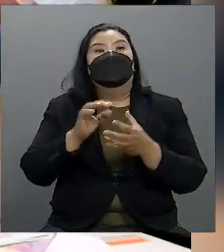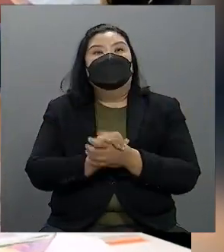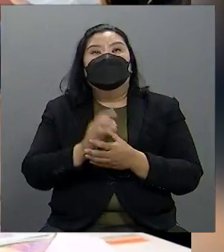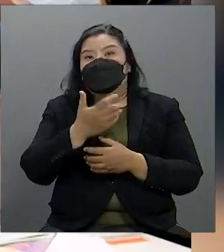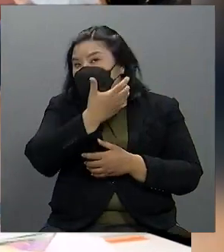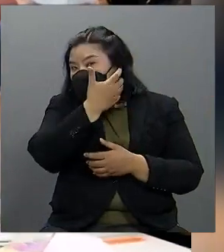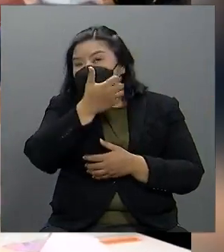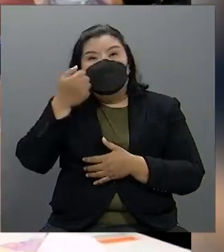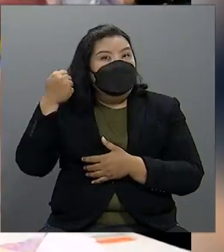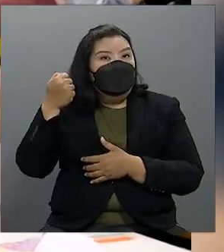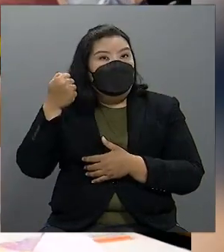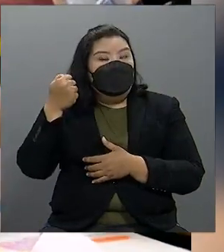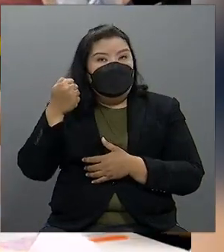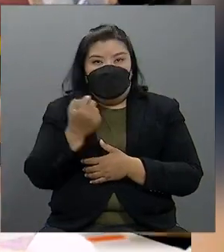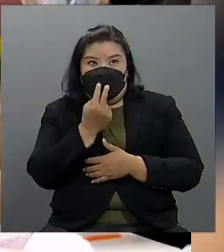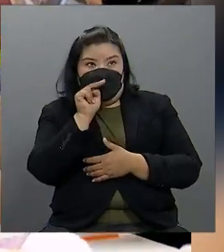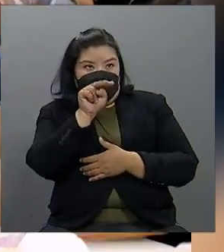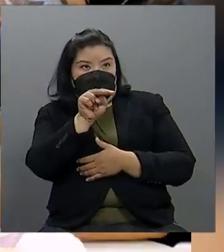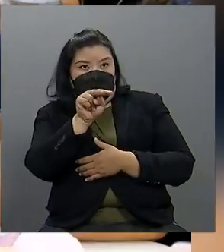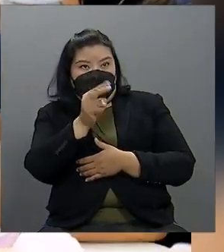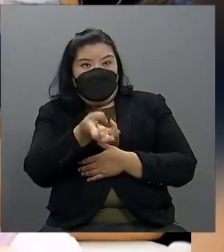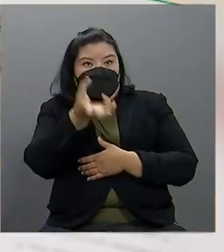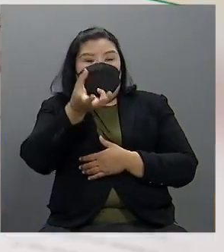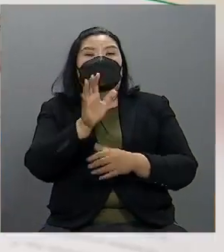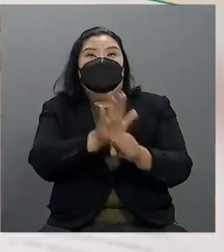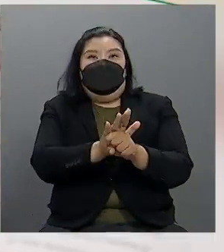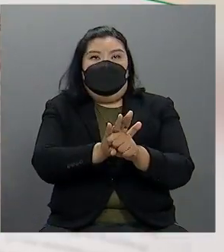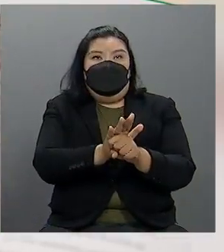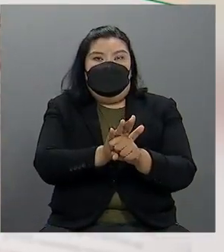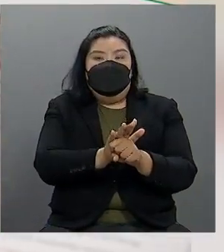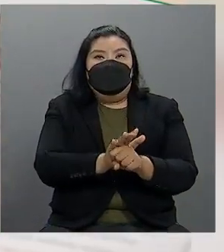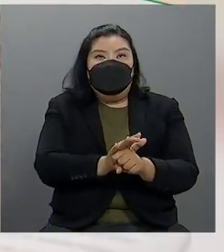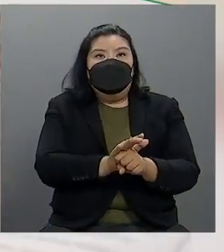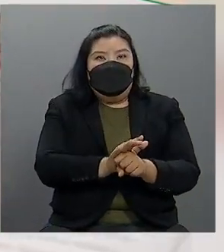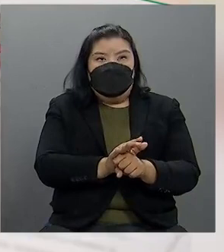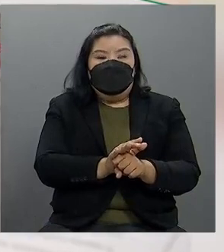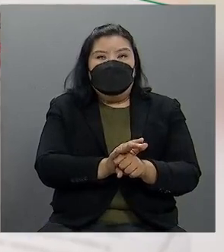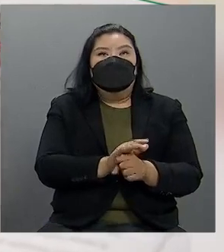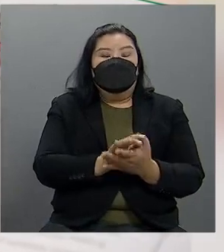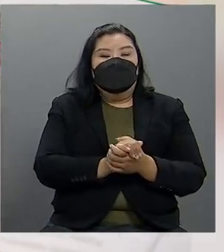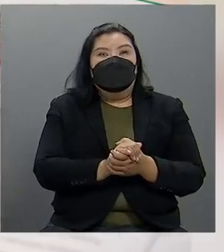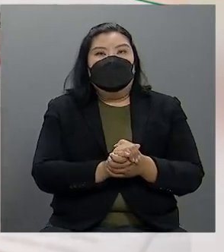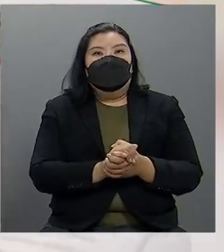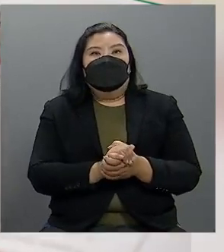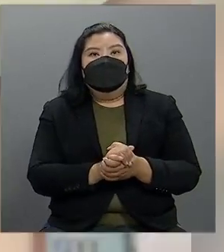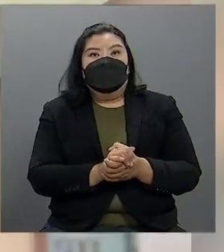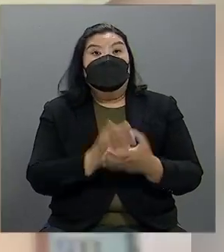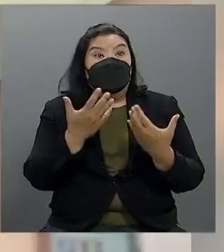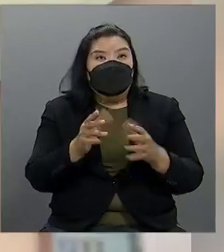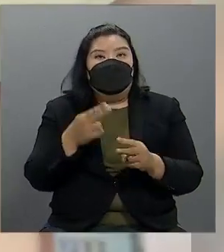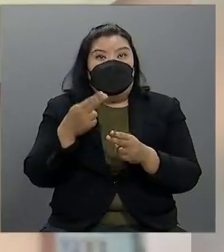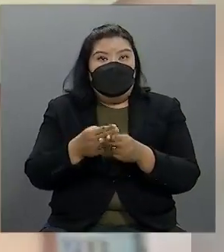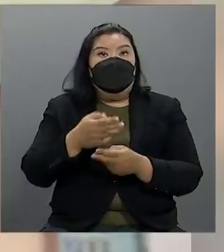ะคือให้เจ้าหน้าที่เนี่ยเห็นหน้าของเราเหมือนตอนเราขึ้นเครื่องบินนะครับตรวจสอบว่าตรงกับบัตรหรือเปล่าหน้าของเรานะครับพร้อมลงชื่อผู้มาใช้สิทธิ์และลง